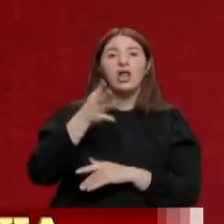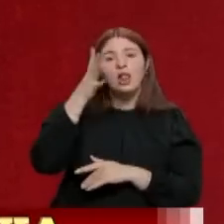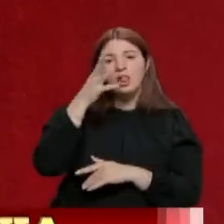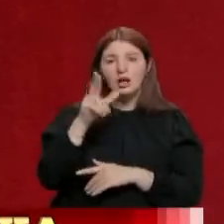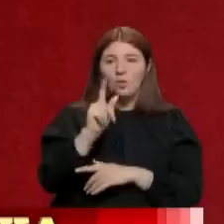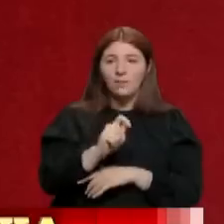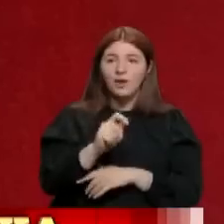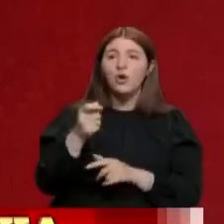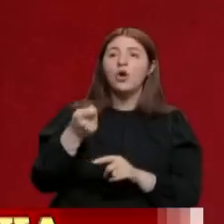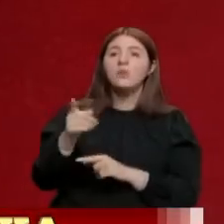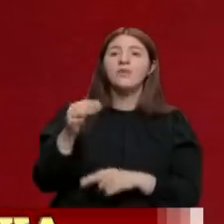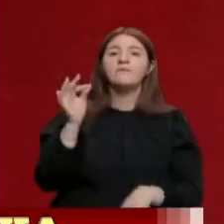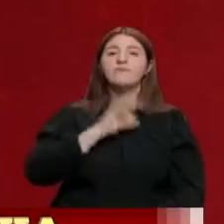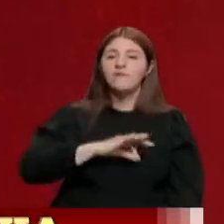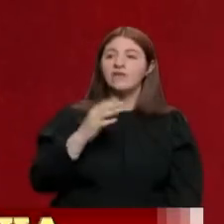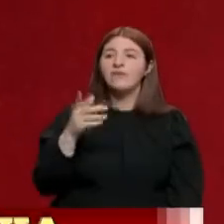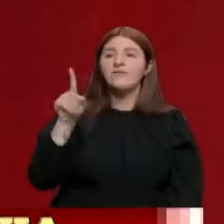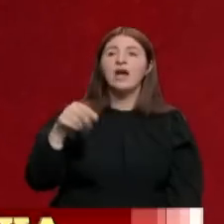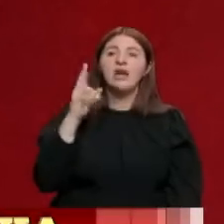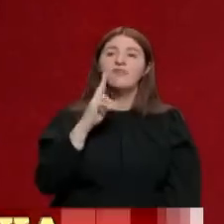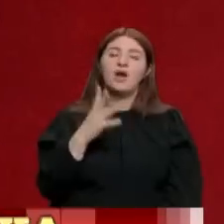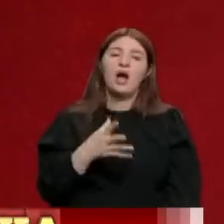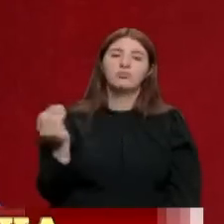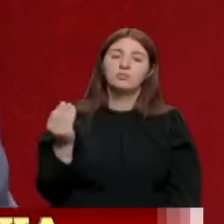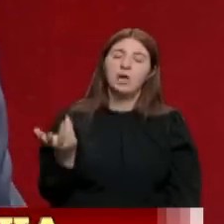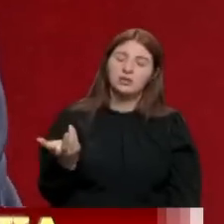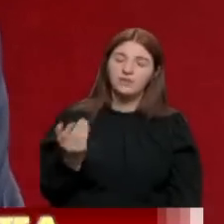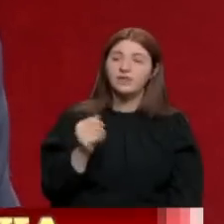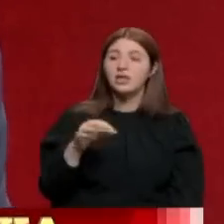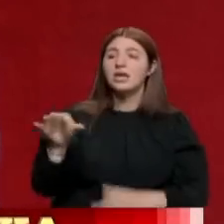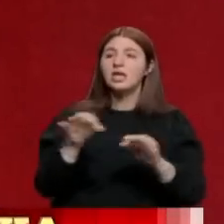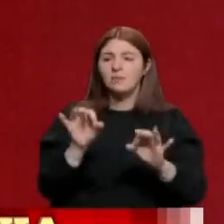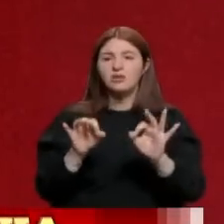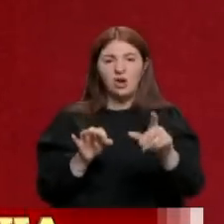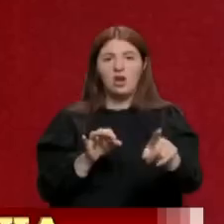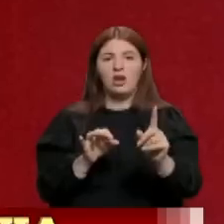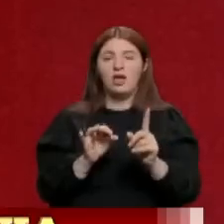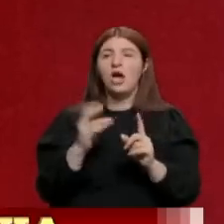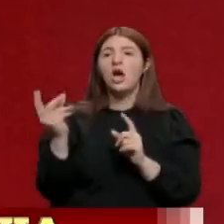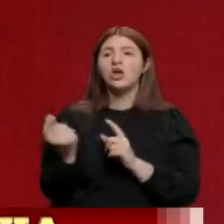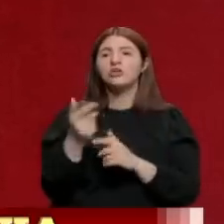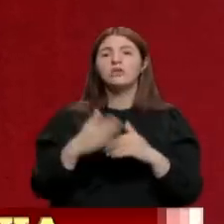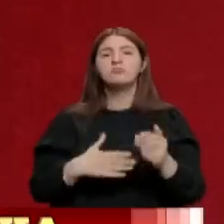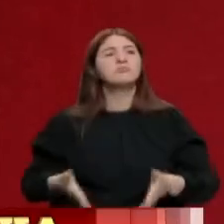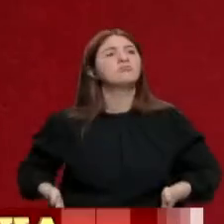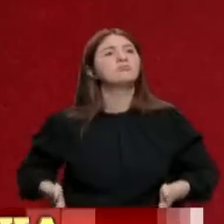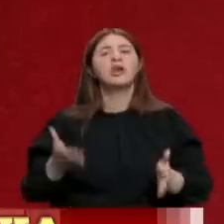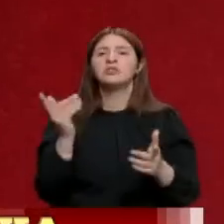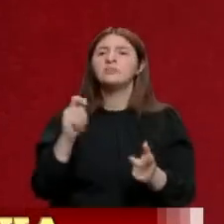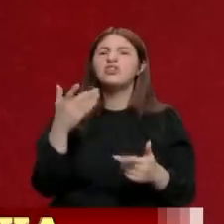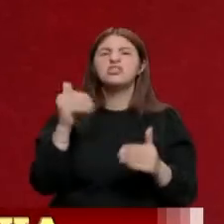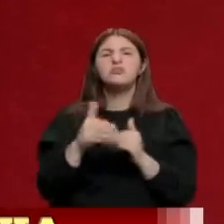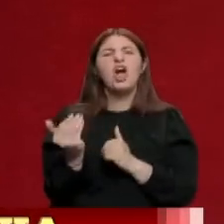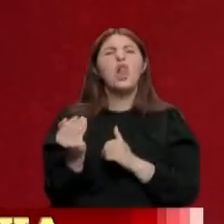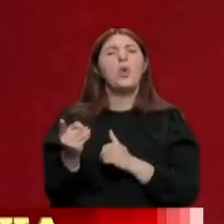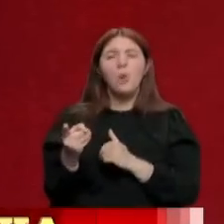düşer, ödemeyen bundan kâr eder ve vergi ahlakı yok olur maalesef. İmarda da aynı şey var. Kaçak yapıyı yapsan arkadaş nasıl olsa